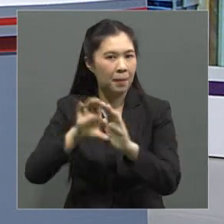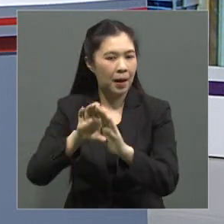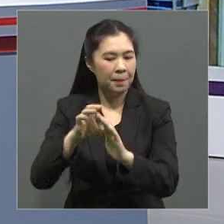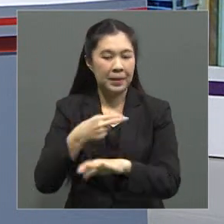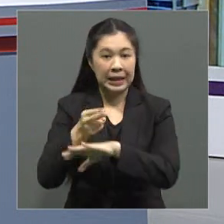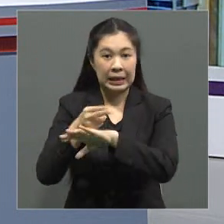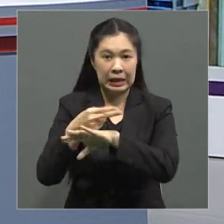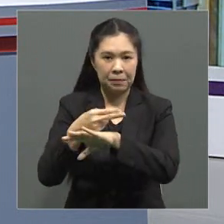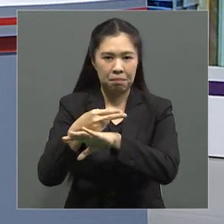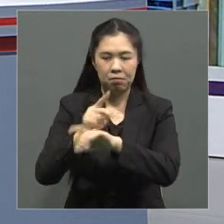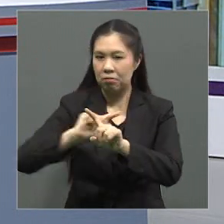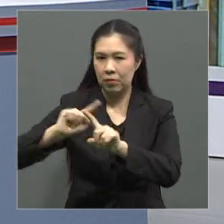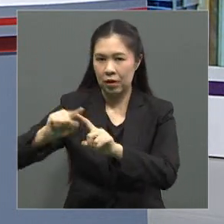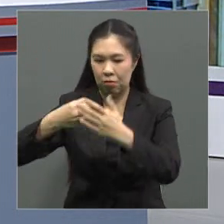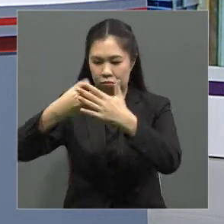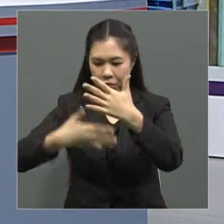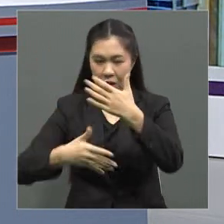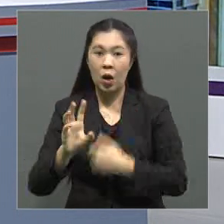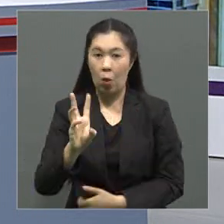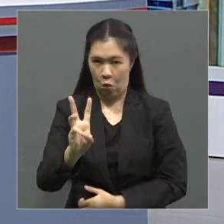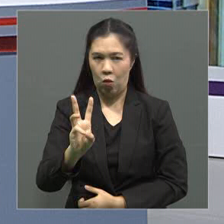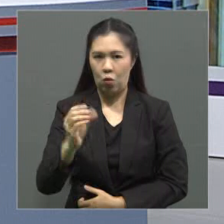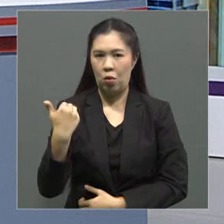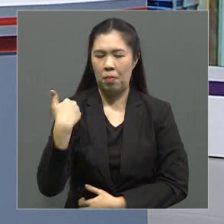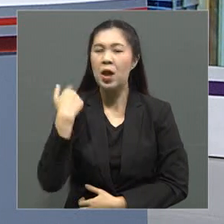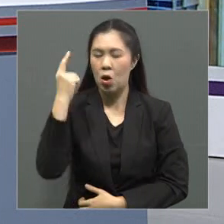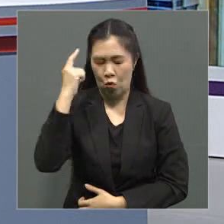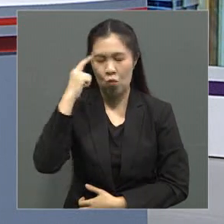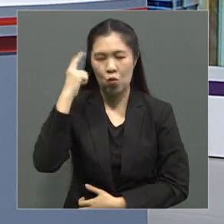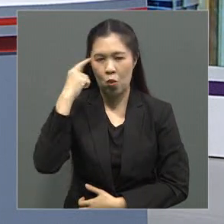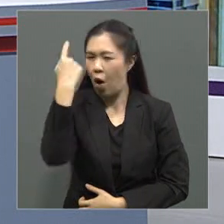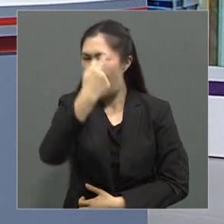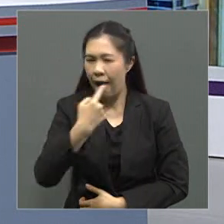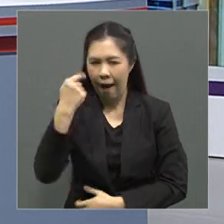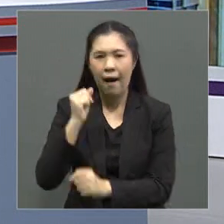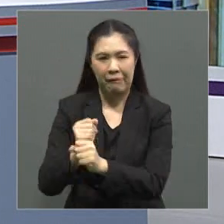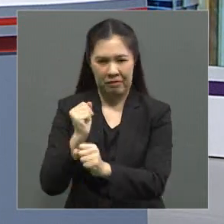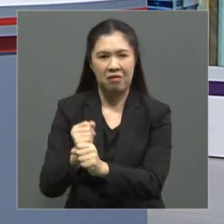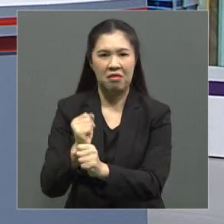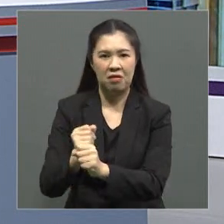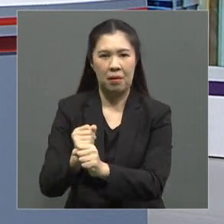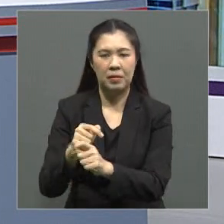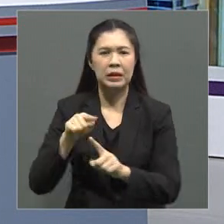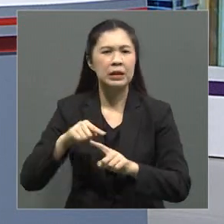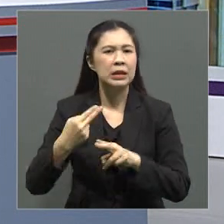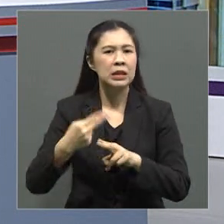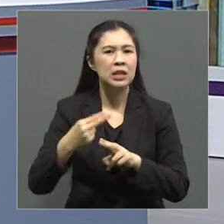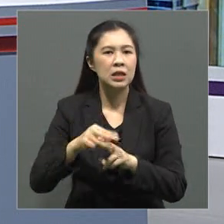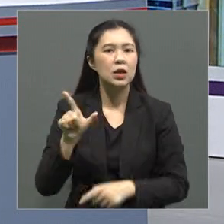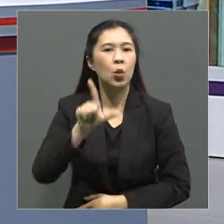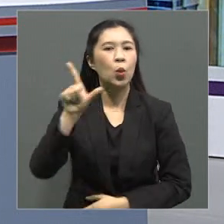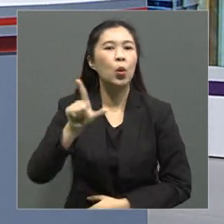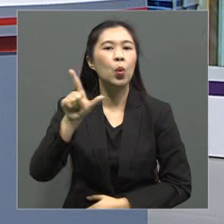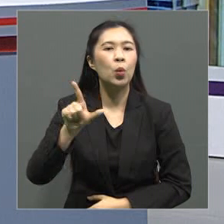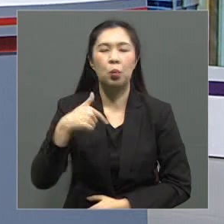คลิปเนี่ยคือรู้แล้วแหละว่าคนที่ทำเนี่ยไม่ใช่เป็นนายเปี๊ยกหรือลุงเปี๊ยกแต่อย่างไร